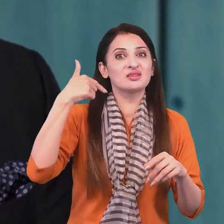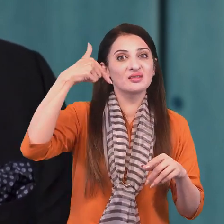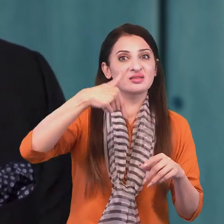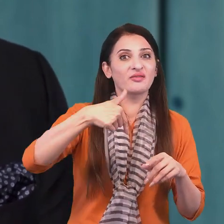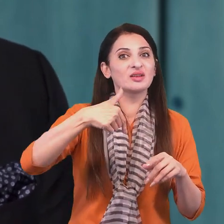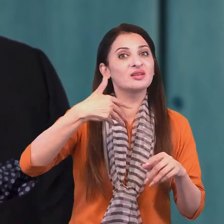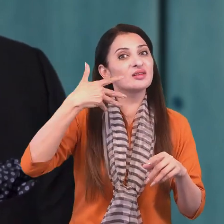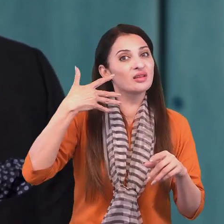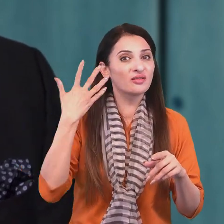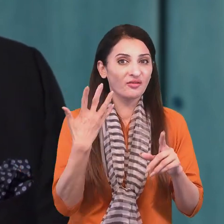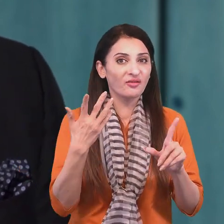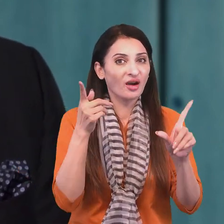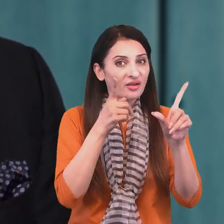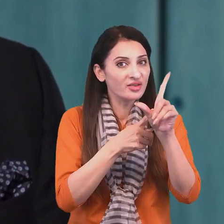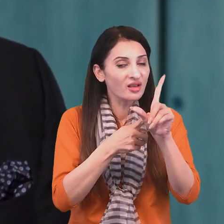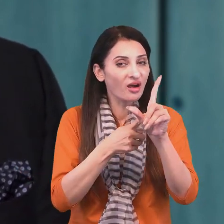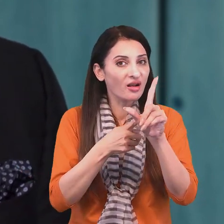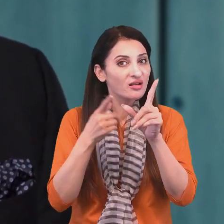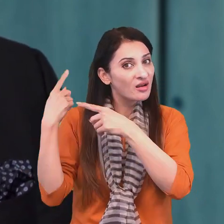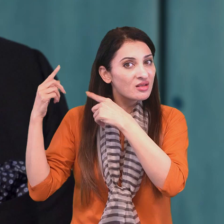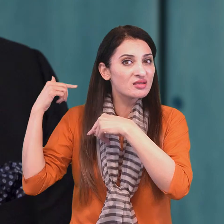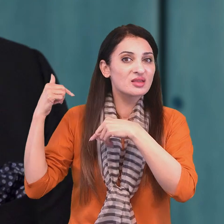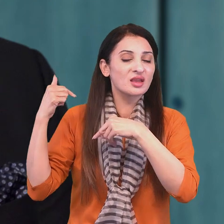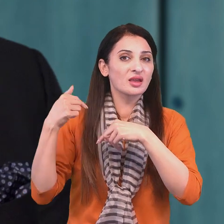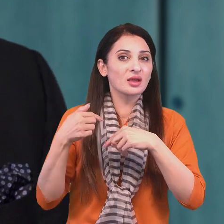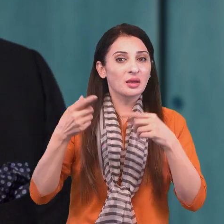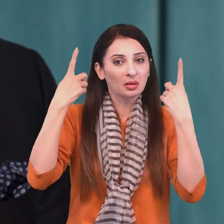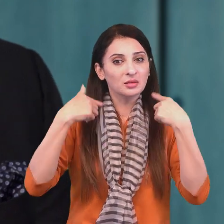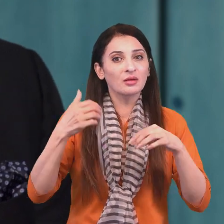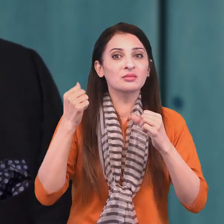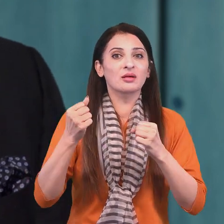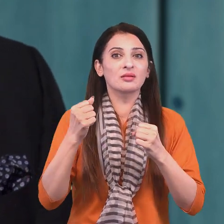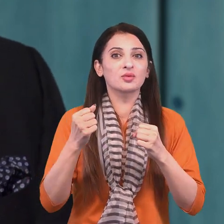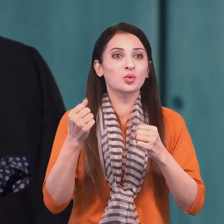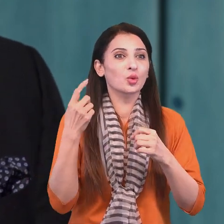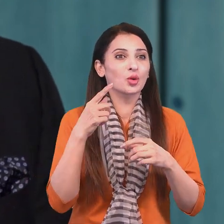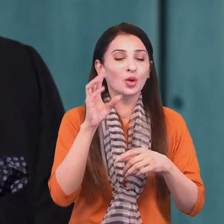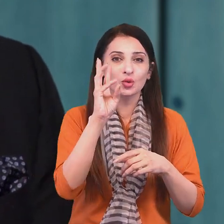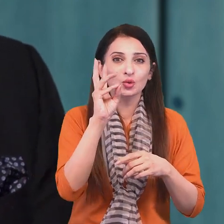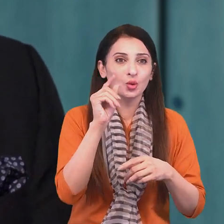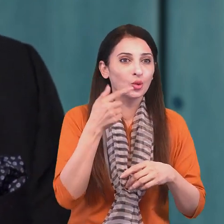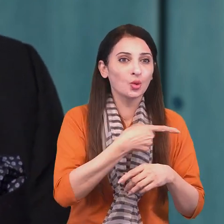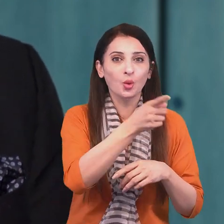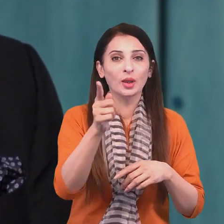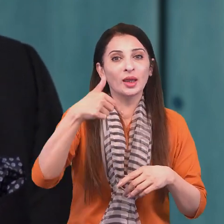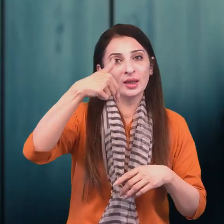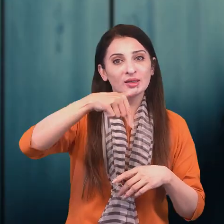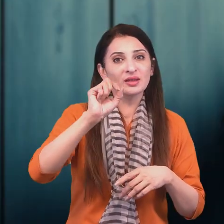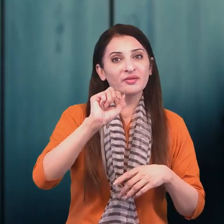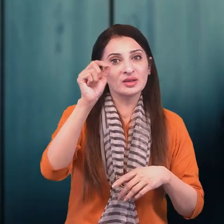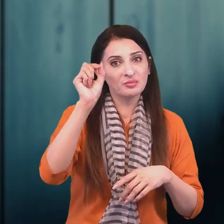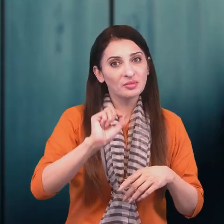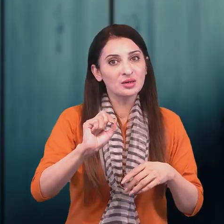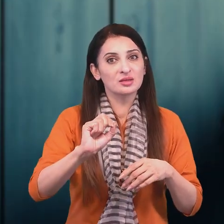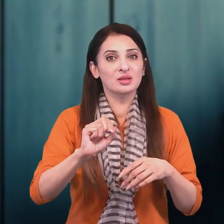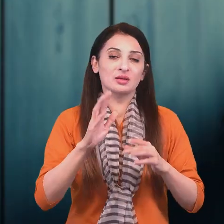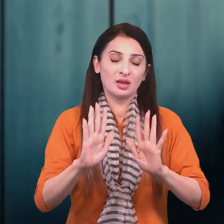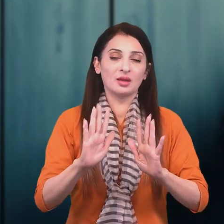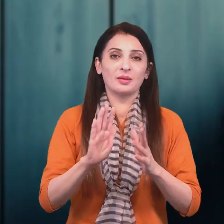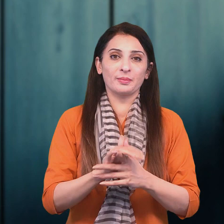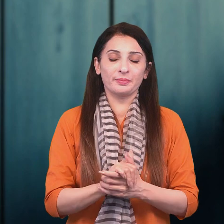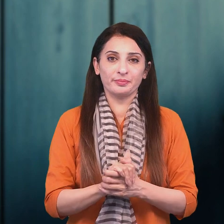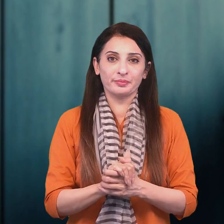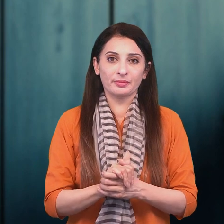سال ہو گئے ہیں اور اس ملک کی جو آبادی ہے نوجوانوں کی، وہ 70% کے قریب نوجوانوں پر مشتمل